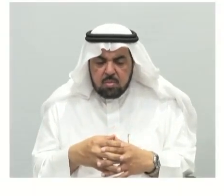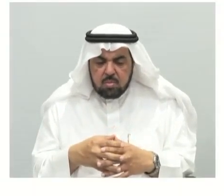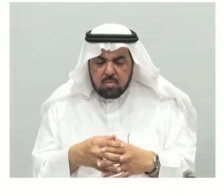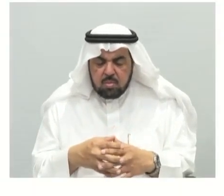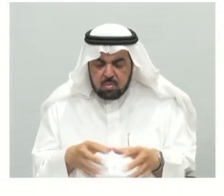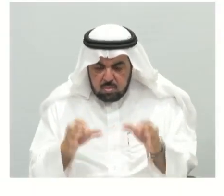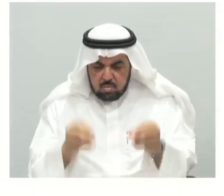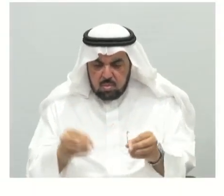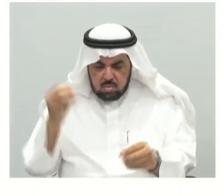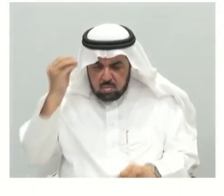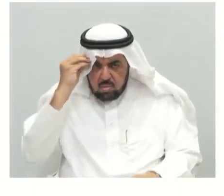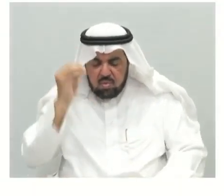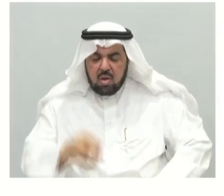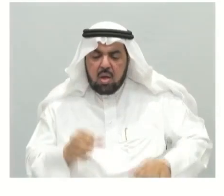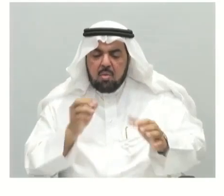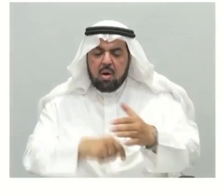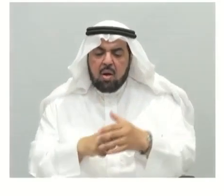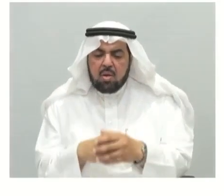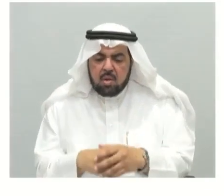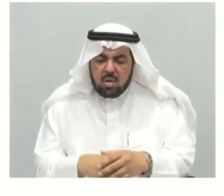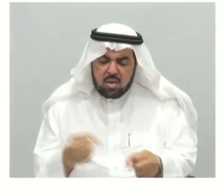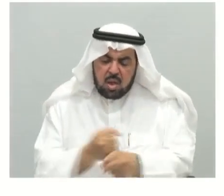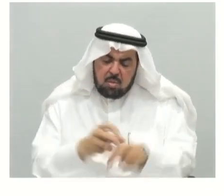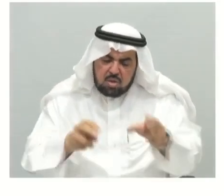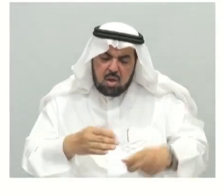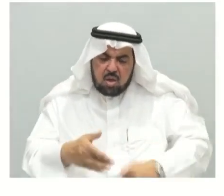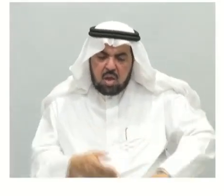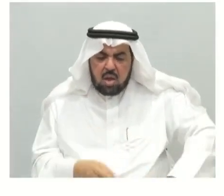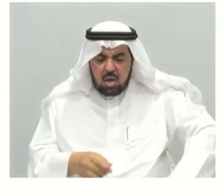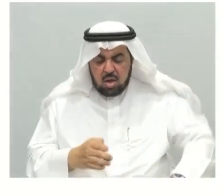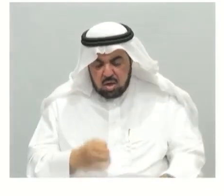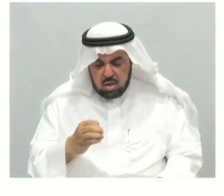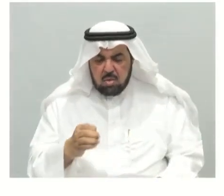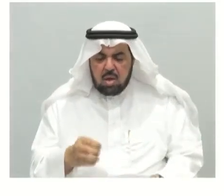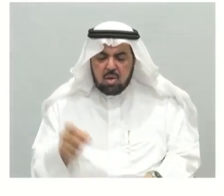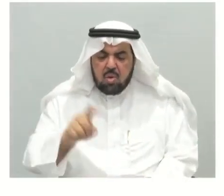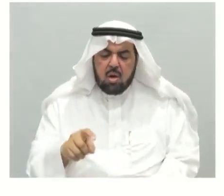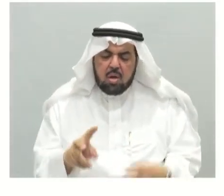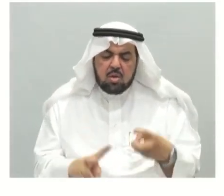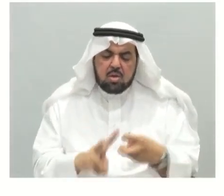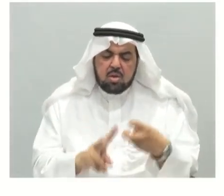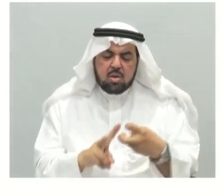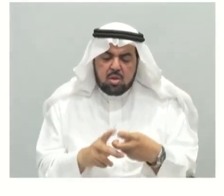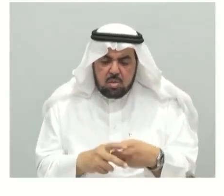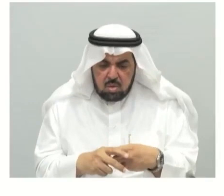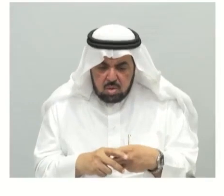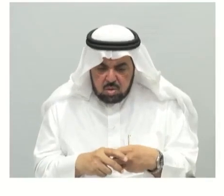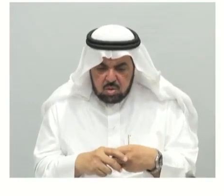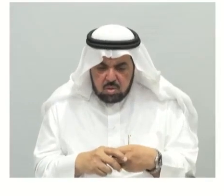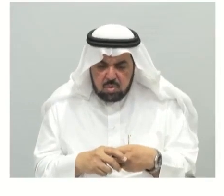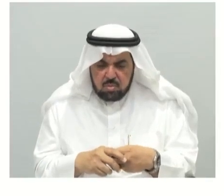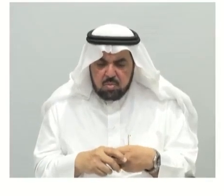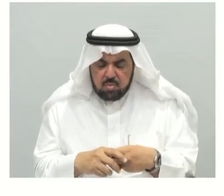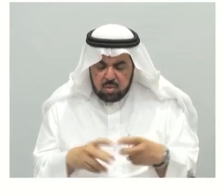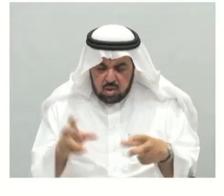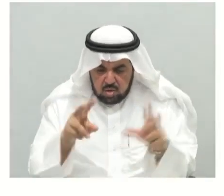تثبيت المفاهيم الرئيسه استعمل الشكل التالي للاجابه على السؤال ال7 في